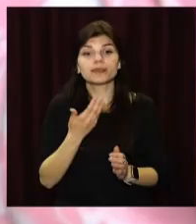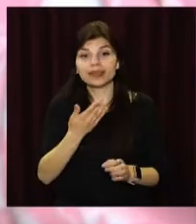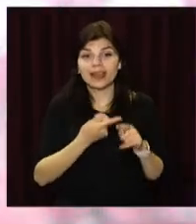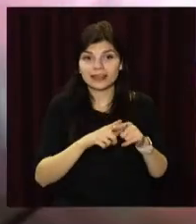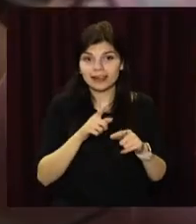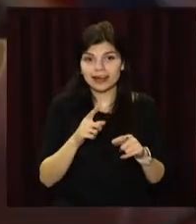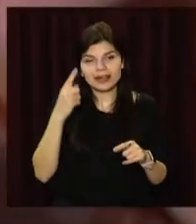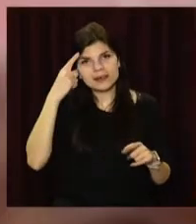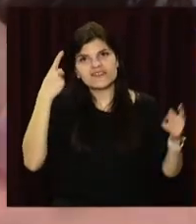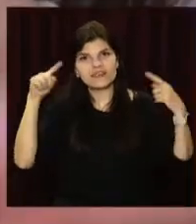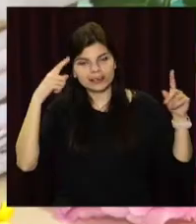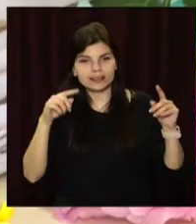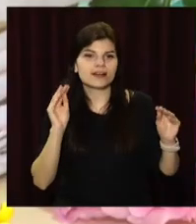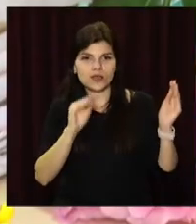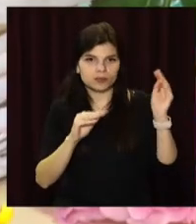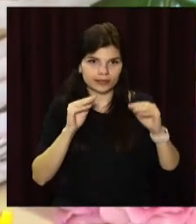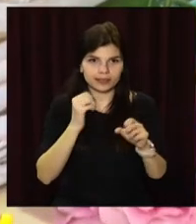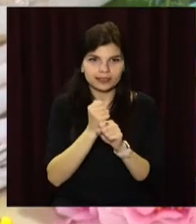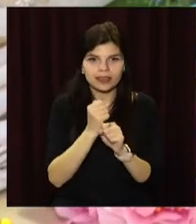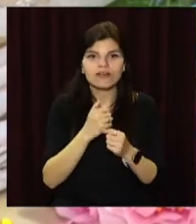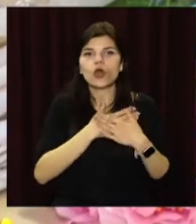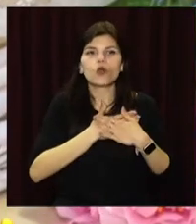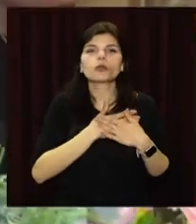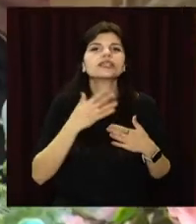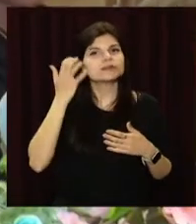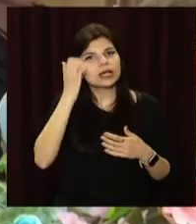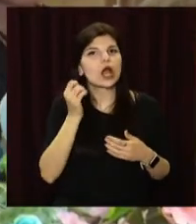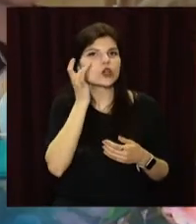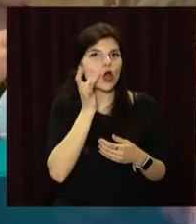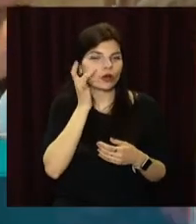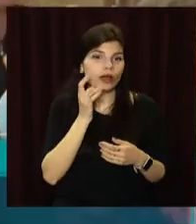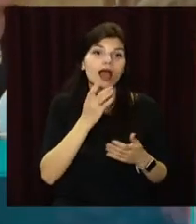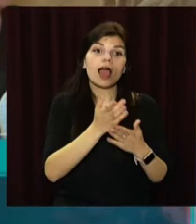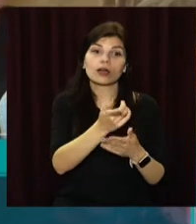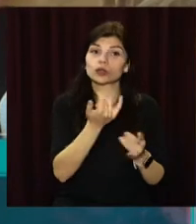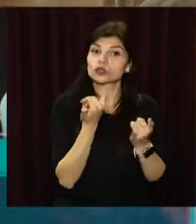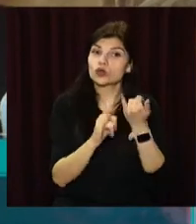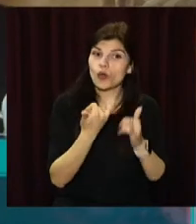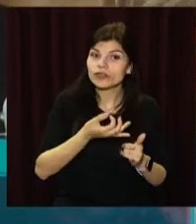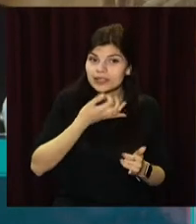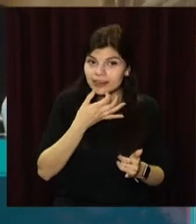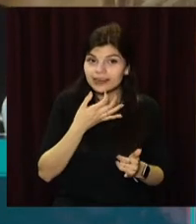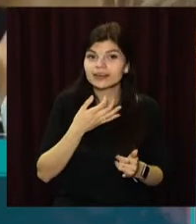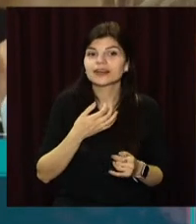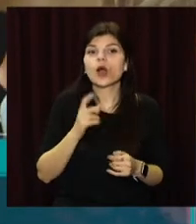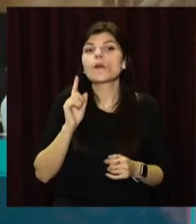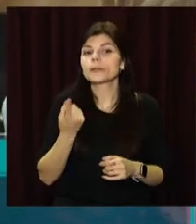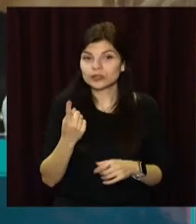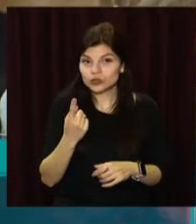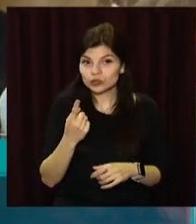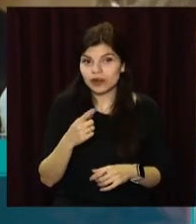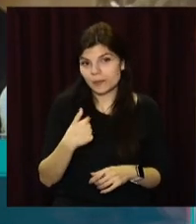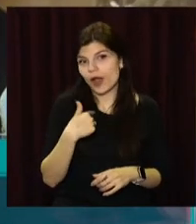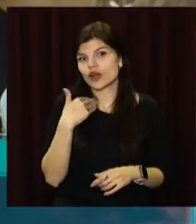кошик, підключила фантазію та зробила композицію в улюблених кольорах. Я вибрала жовтий і розовий, тому що вони,